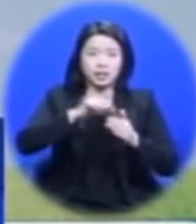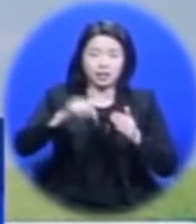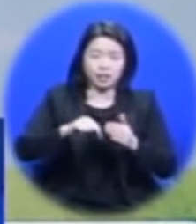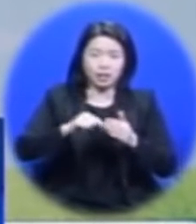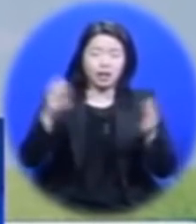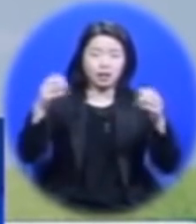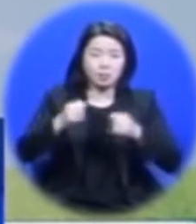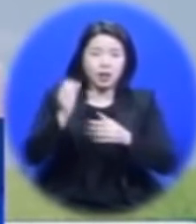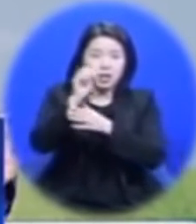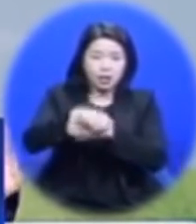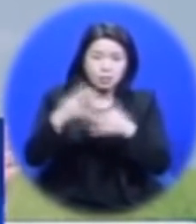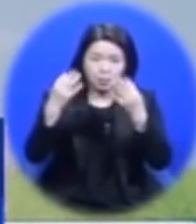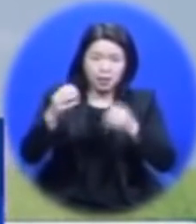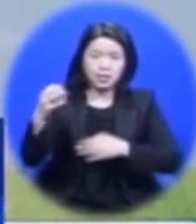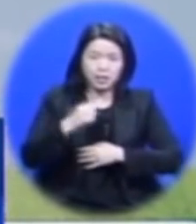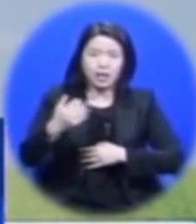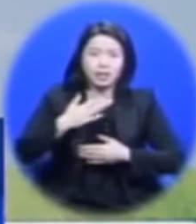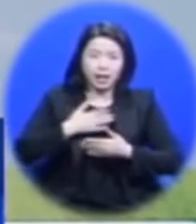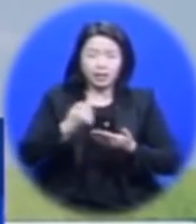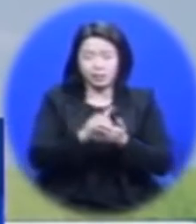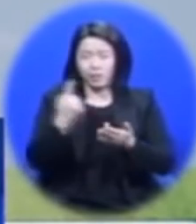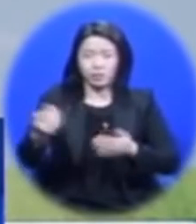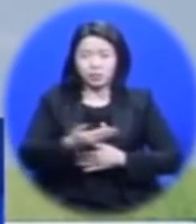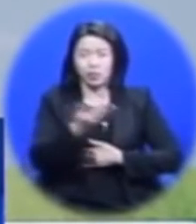나를 떠나서는 너희가 아무것도 할 수 없습니다.